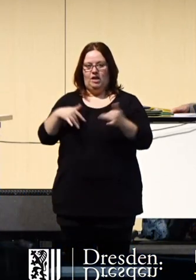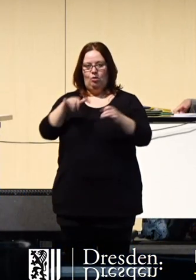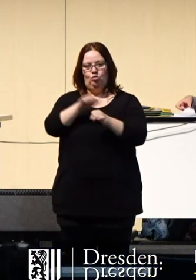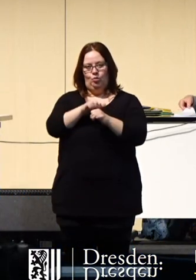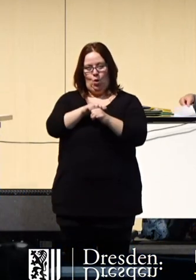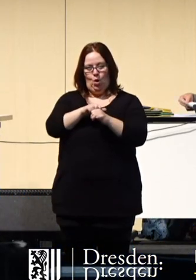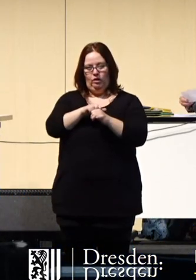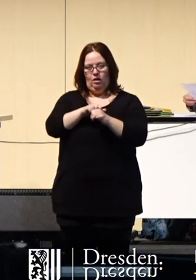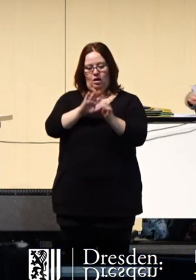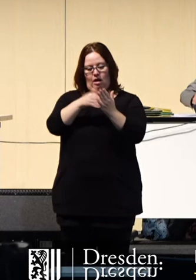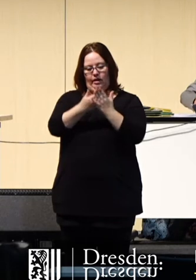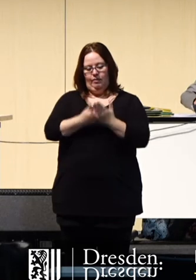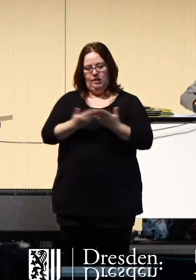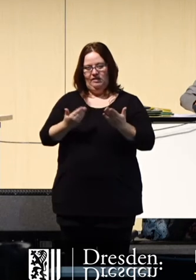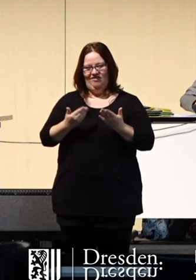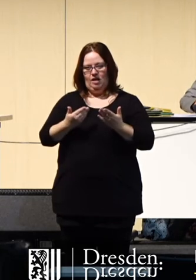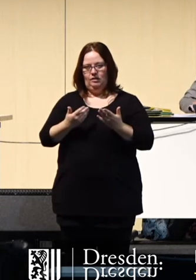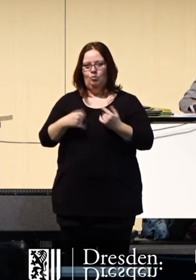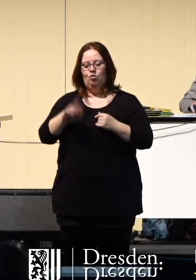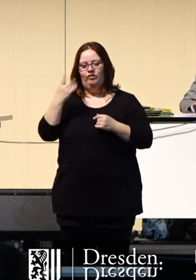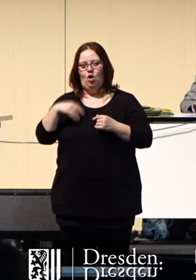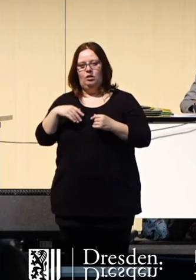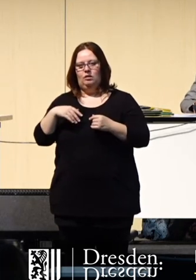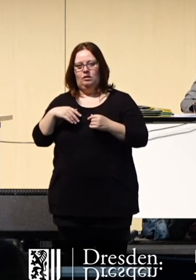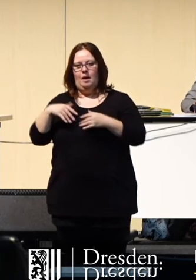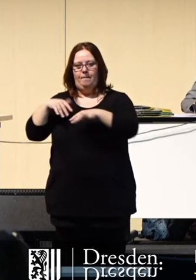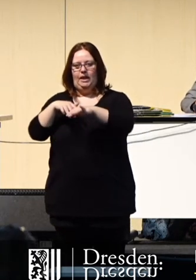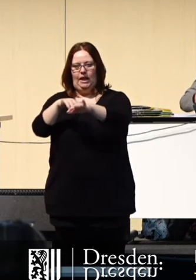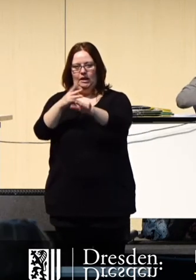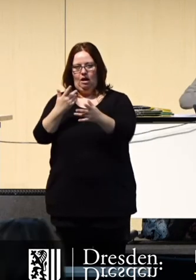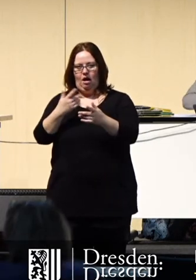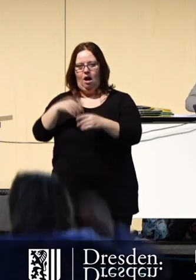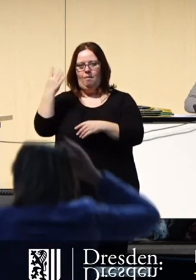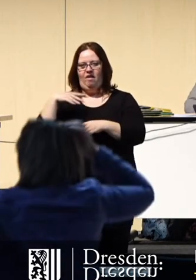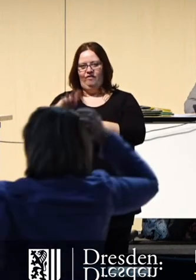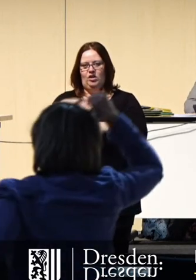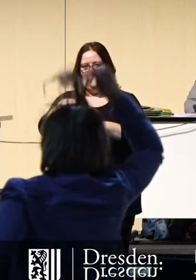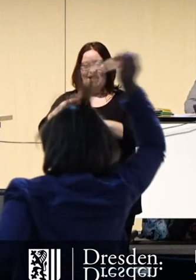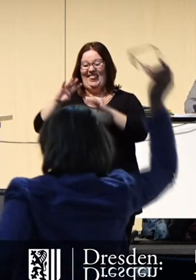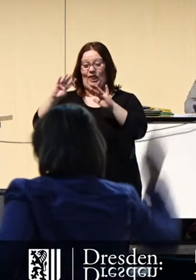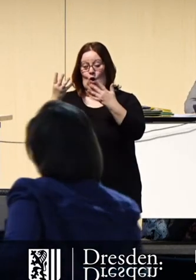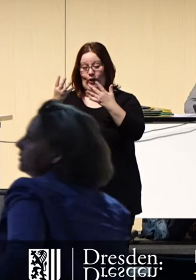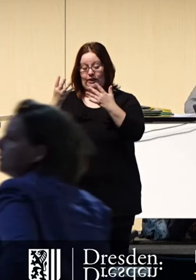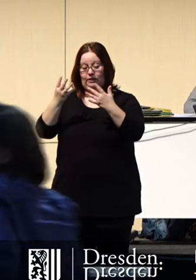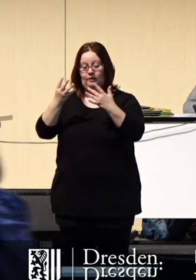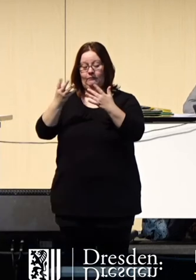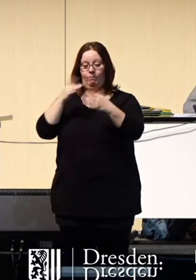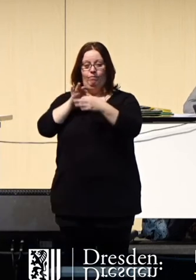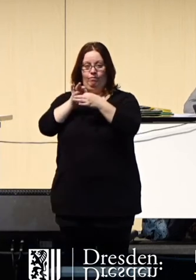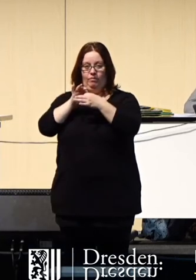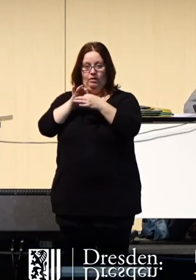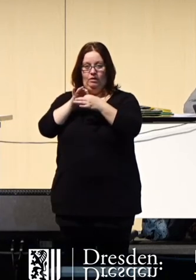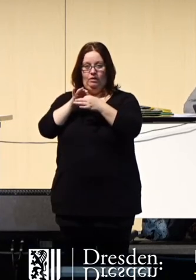Versammlungsbehörde im Zusammenhang mit der von Pegida angemeldeten Veranstaltung am 14.09. hinsichtlich